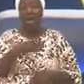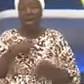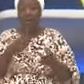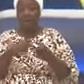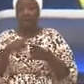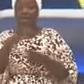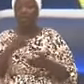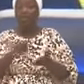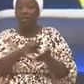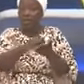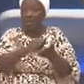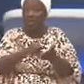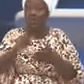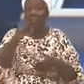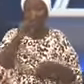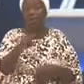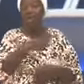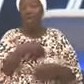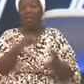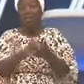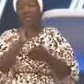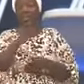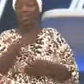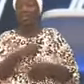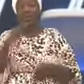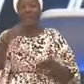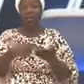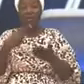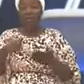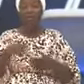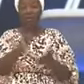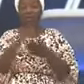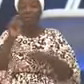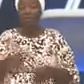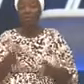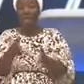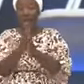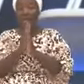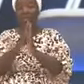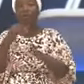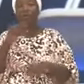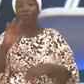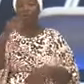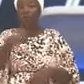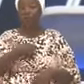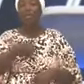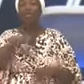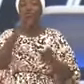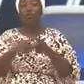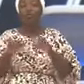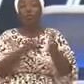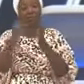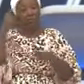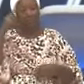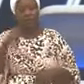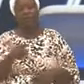il va te senti fier et certifications tu doit réclamer cela à l'éternel